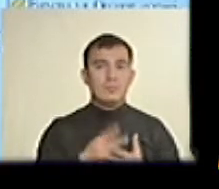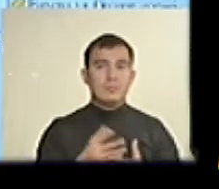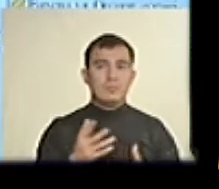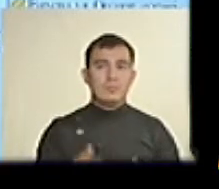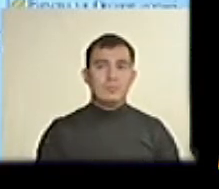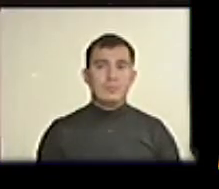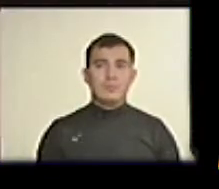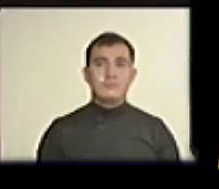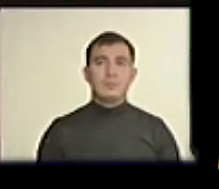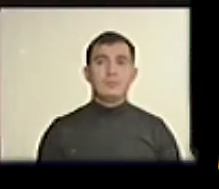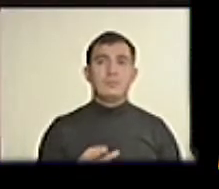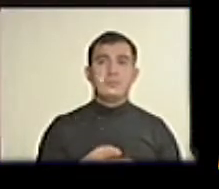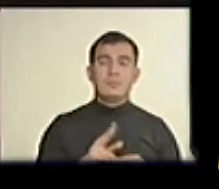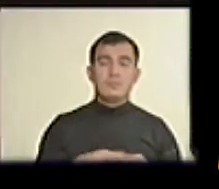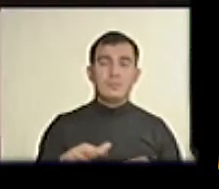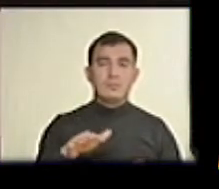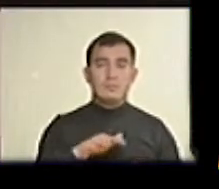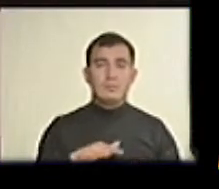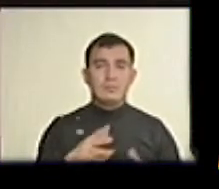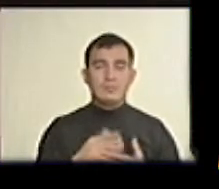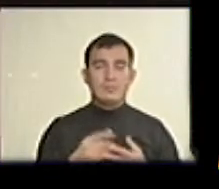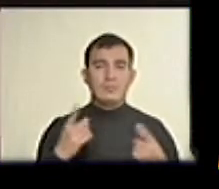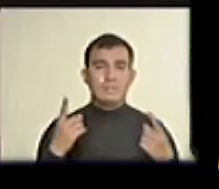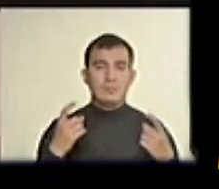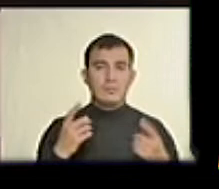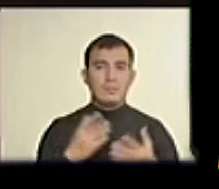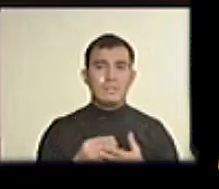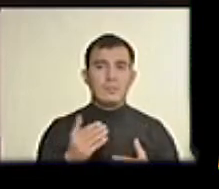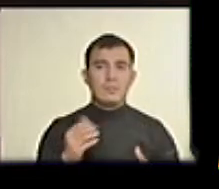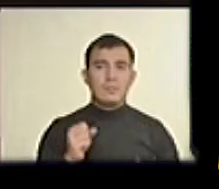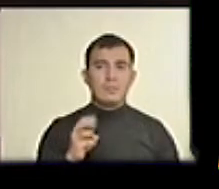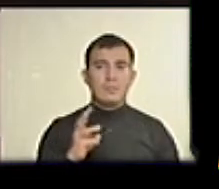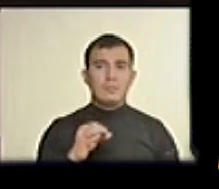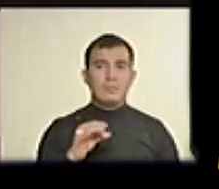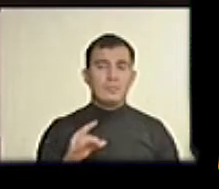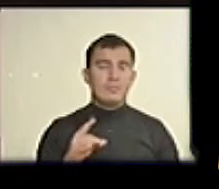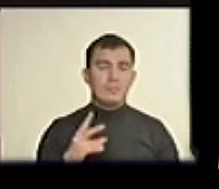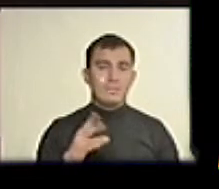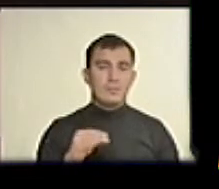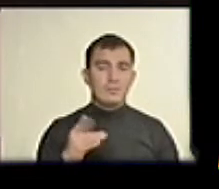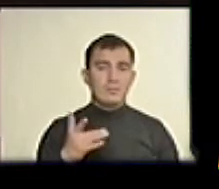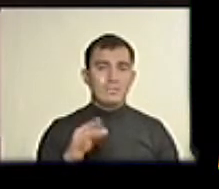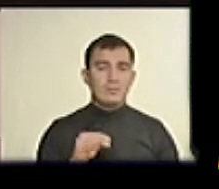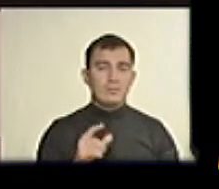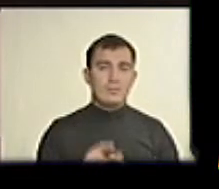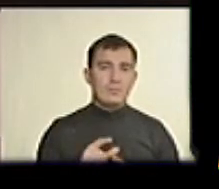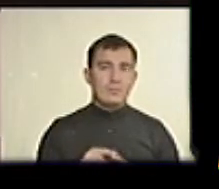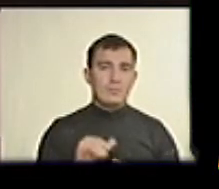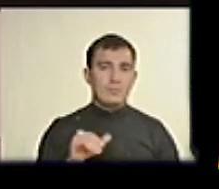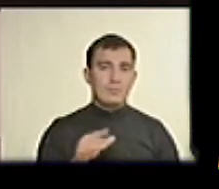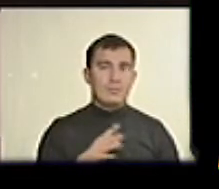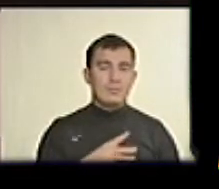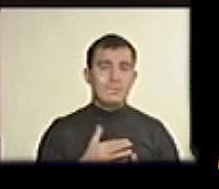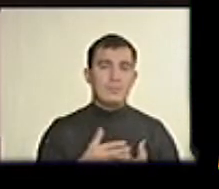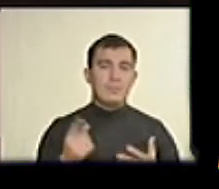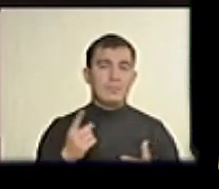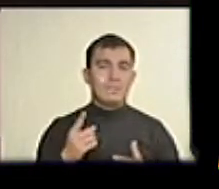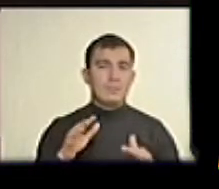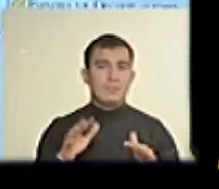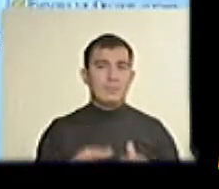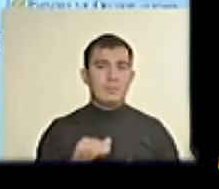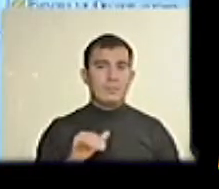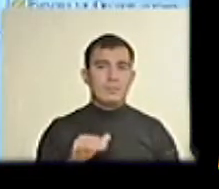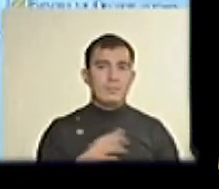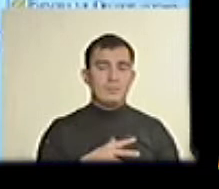shu hudud Buxoro amirligining hududi ekan. Xo'sh, tashqi siyosatda birinchi o'rinda